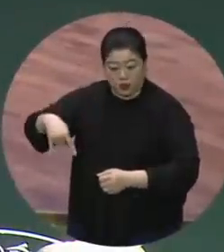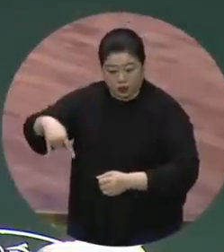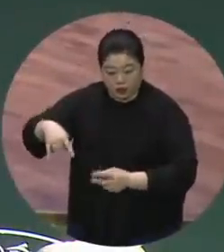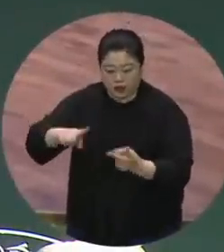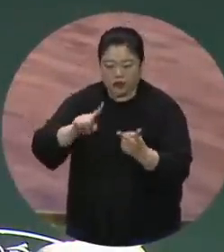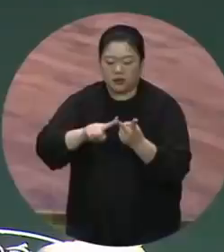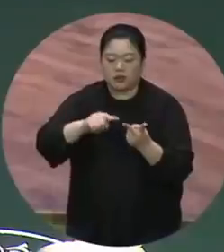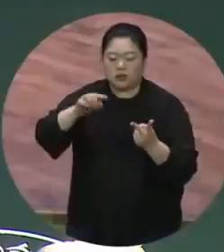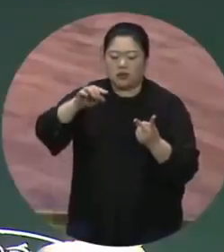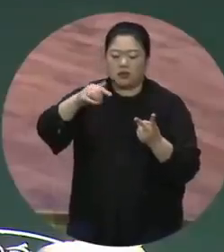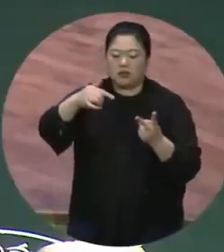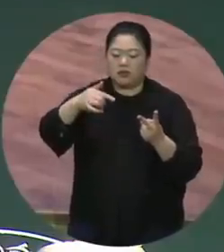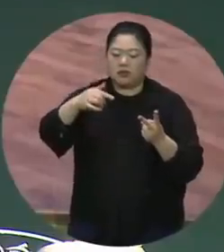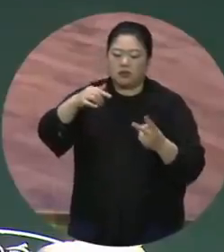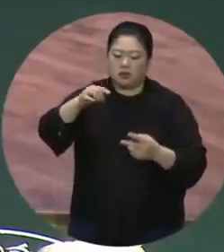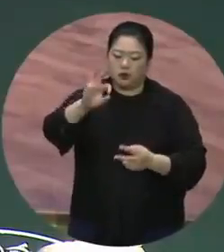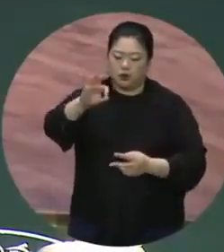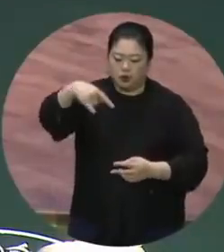위엄,